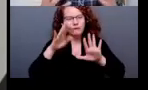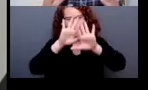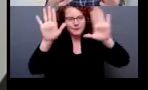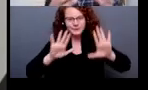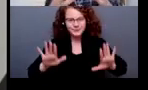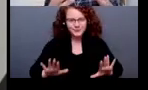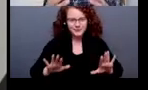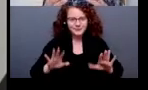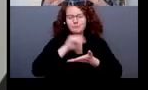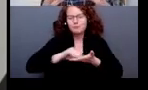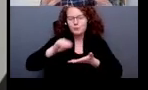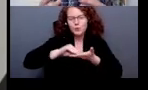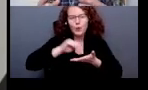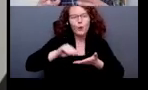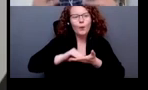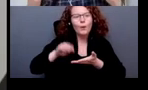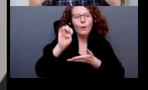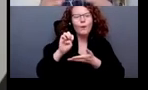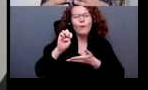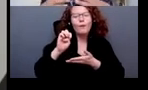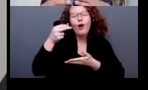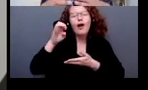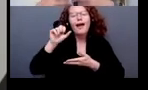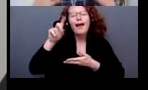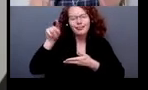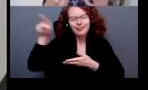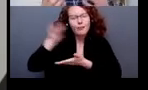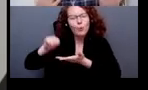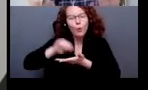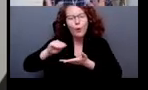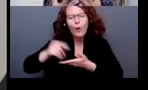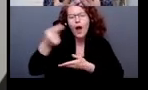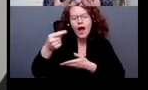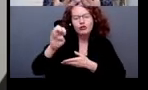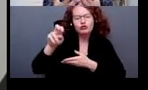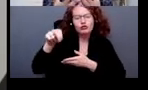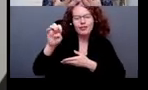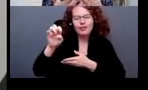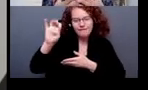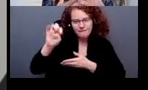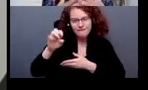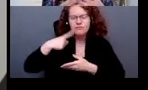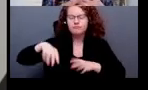de la HED, de la Haute École d'Art et Design à Genève, comme lieu de réflexion